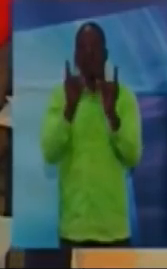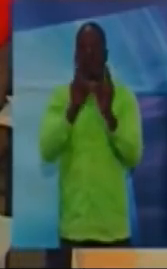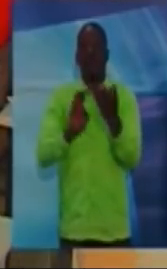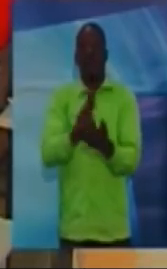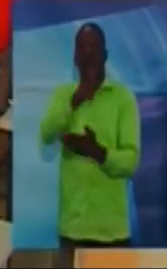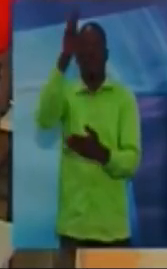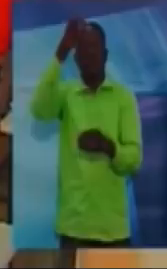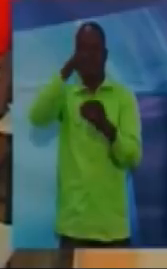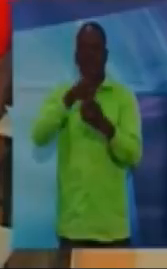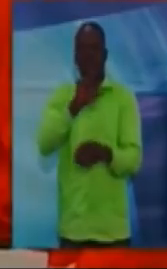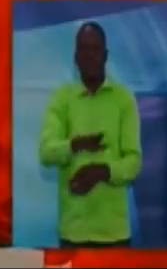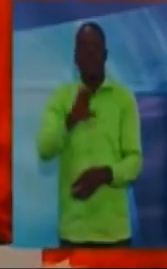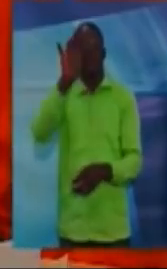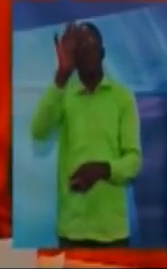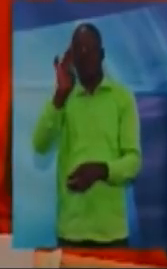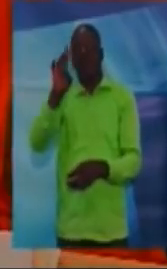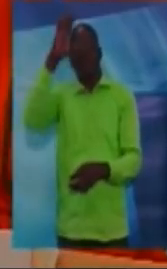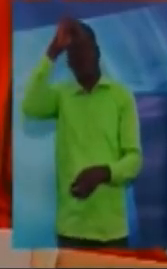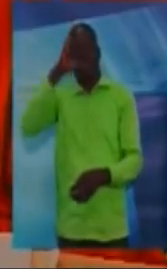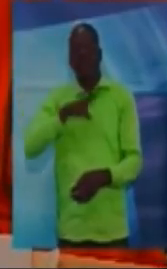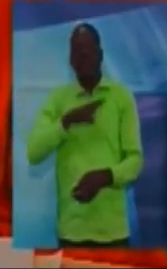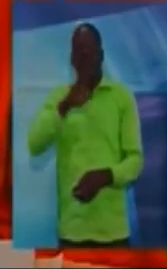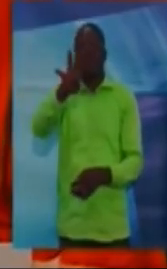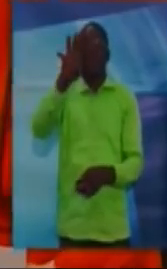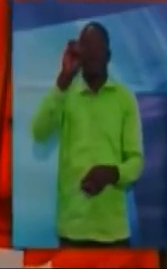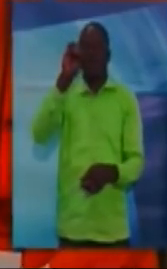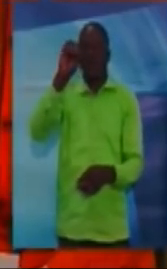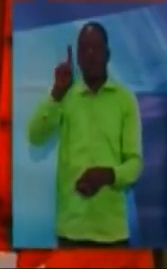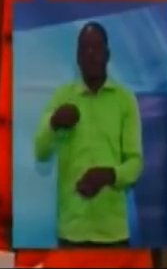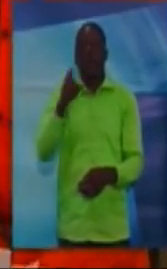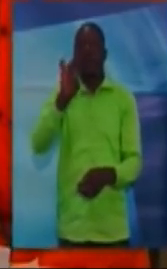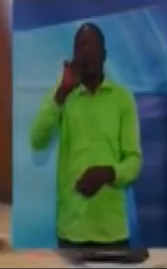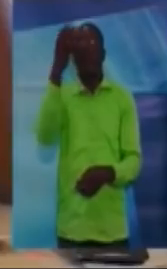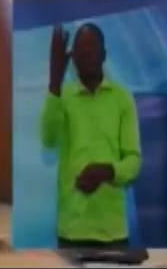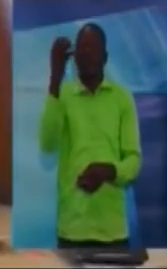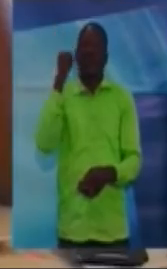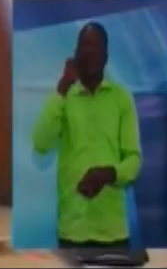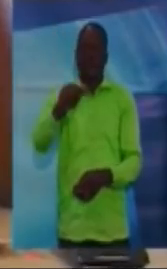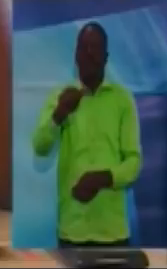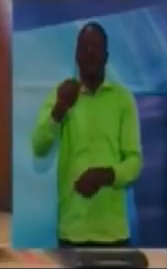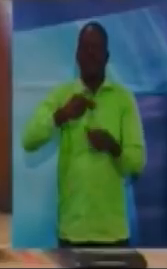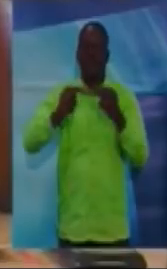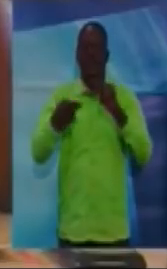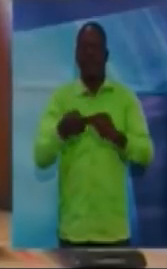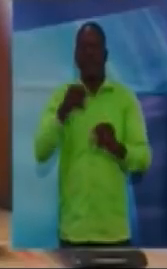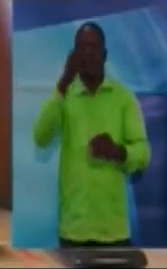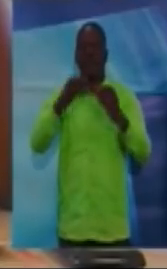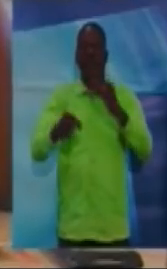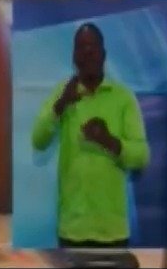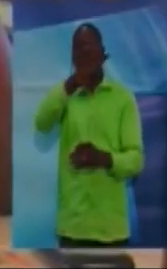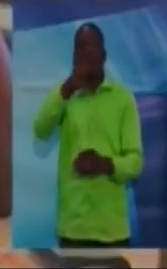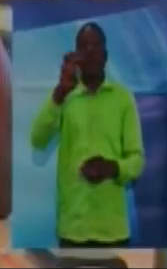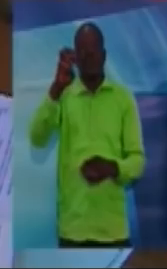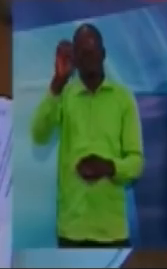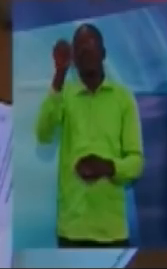dont 59,26% de garçons et 40,74% de filles. Le nombre de jurys est de